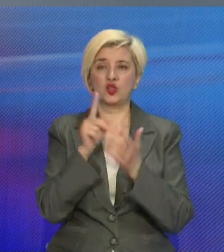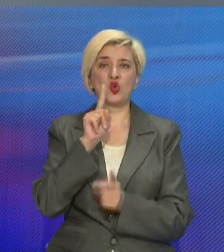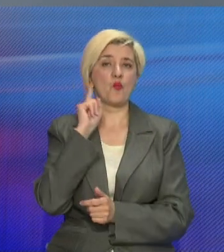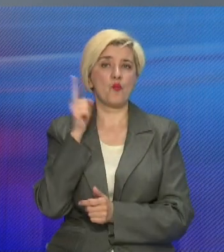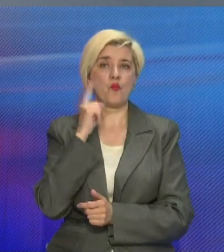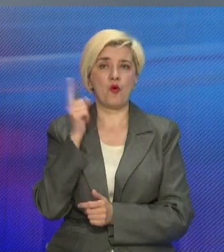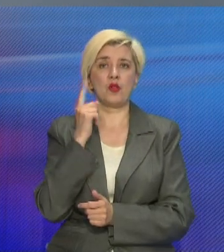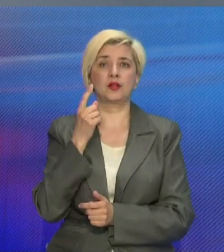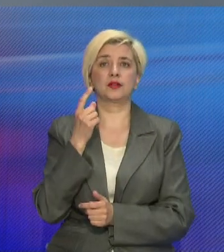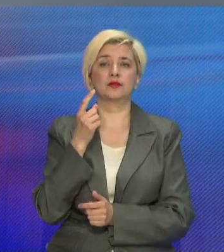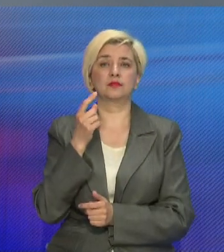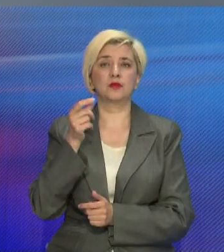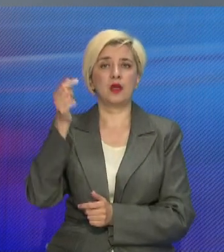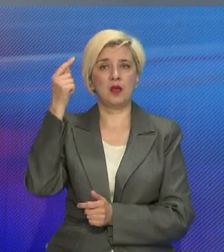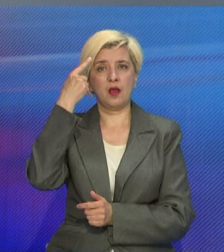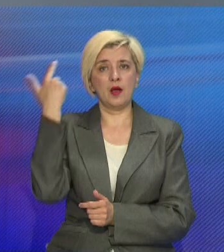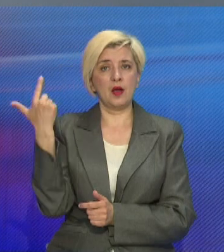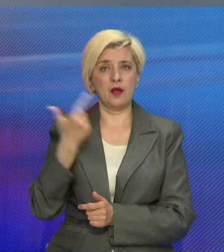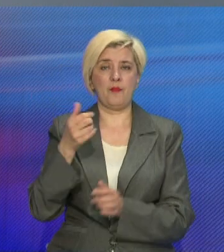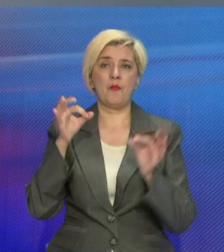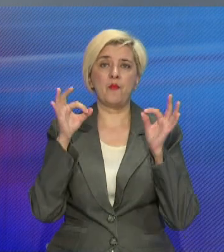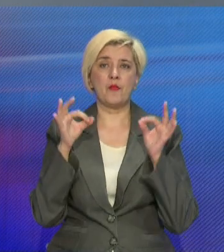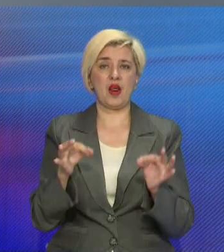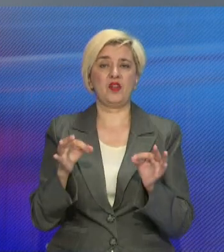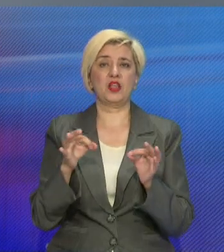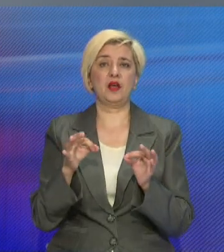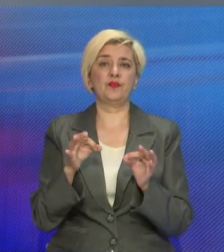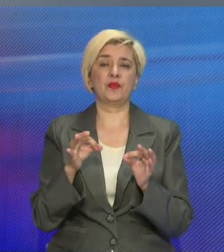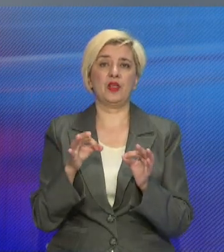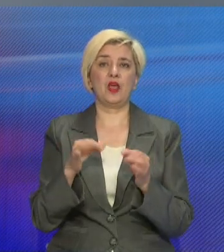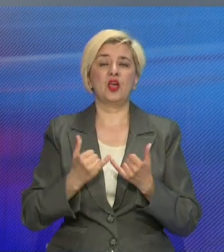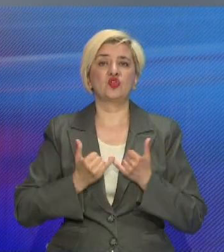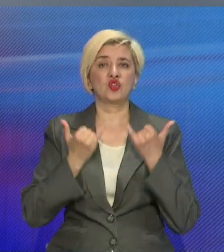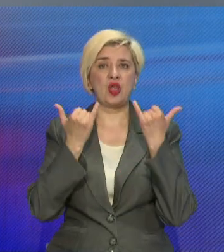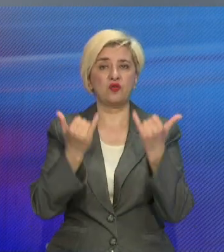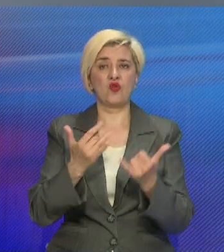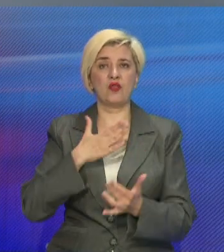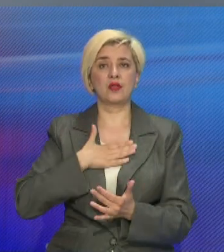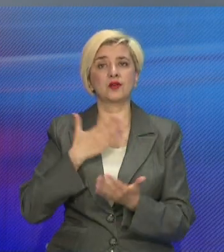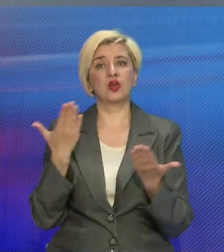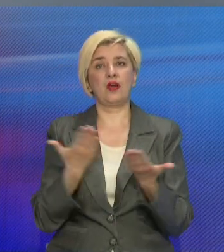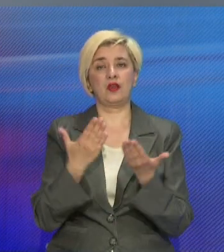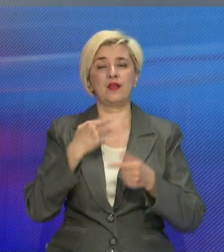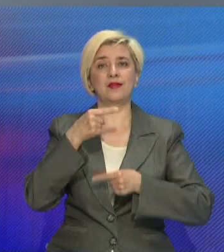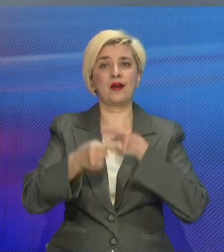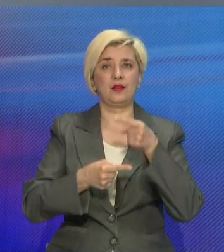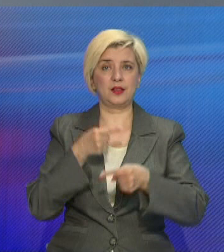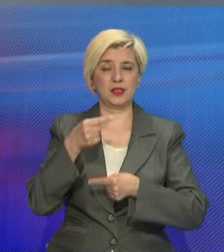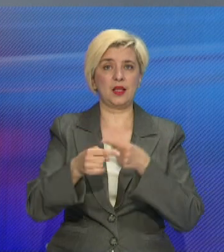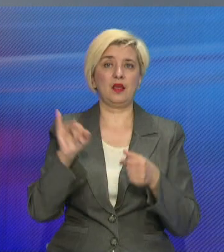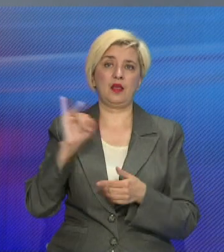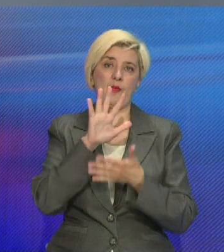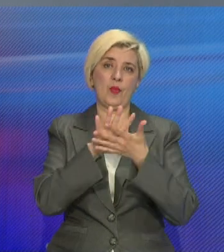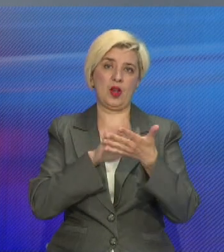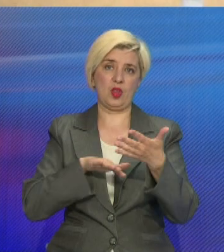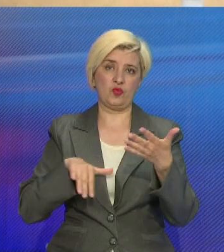она правильная, и она шануя наши некие такие традиции и